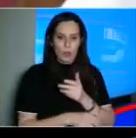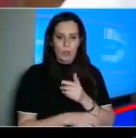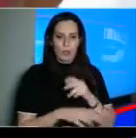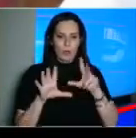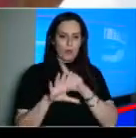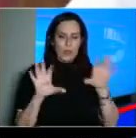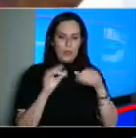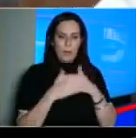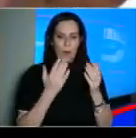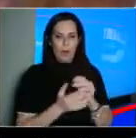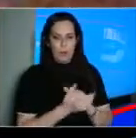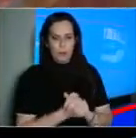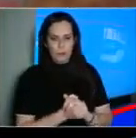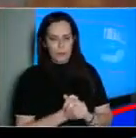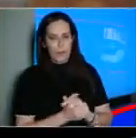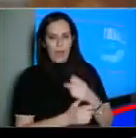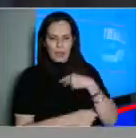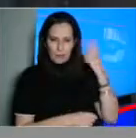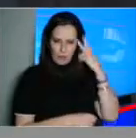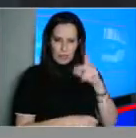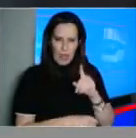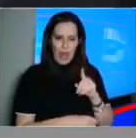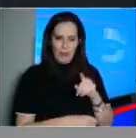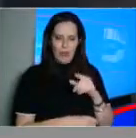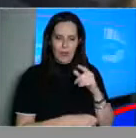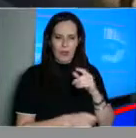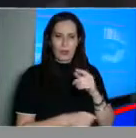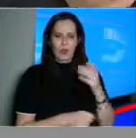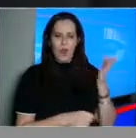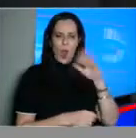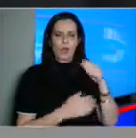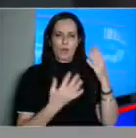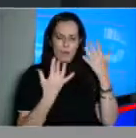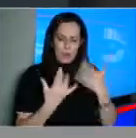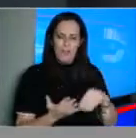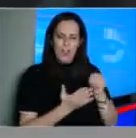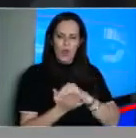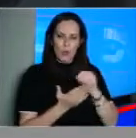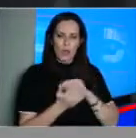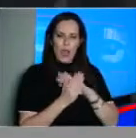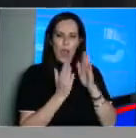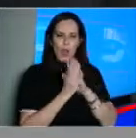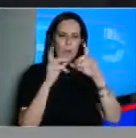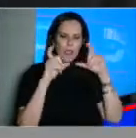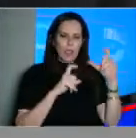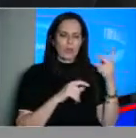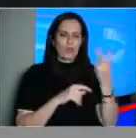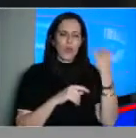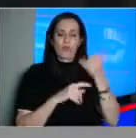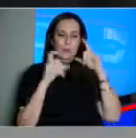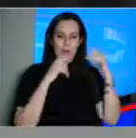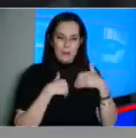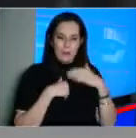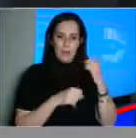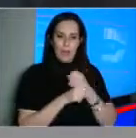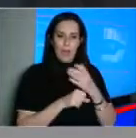ל-10 בבוקר. רגע, שנייה, אני מבין. אבל חוץ מלאסוף עלינו עוד נתונים, והכל מצולם וכל שנייה מצלמים אותי, ואם